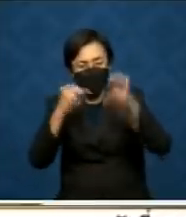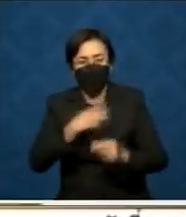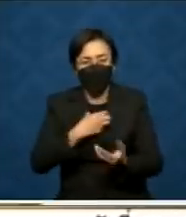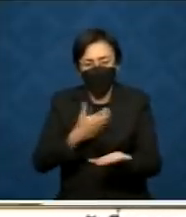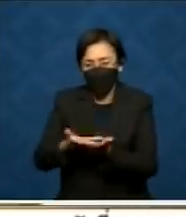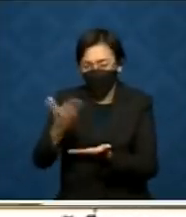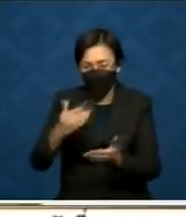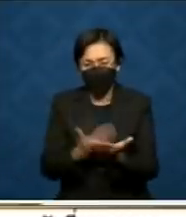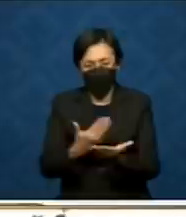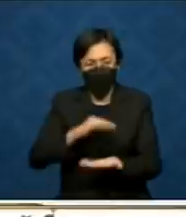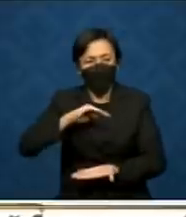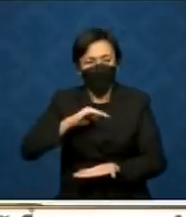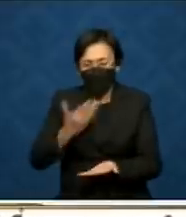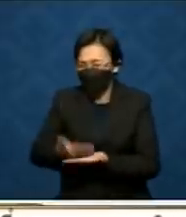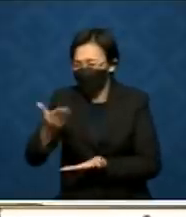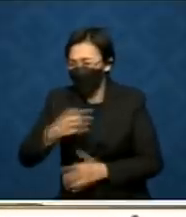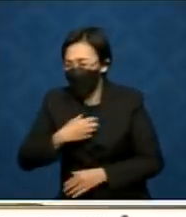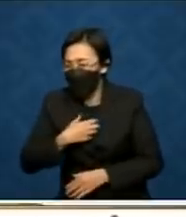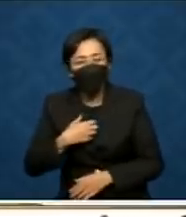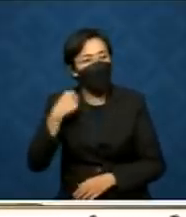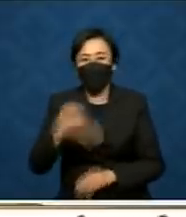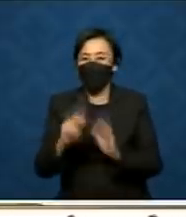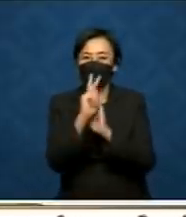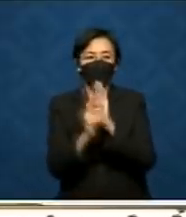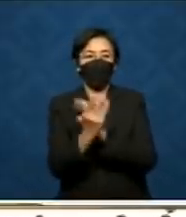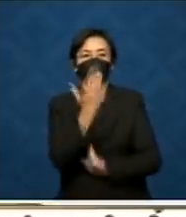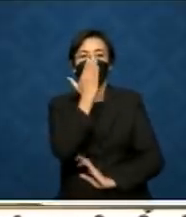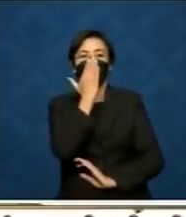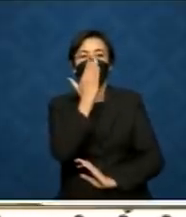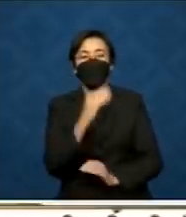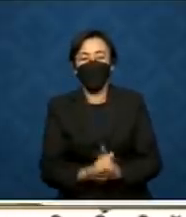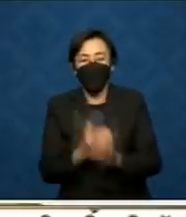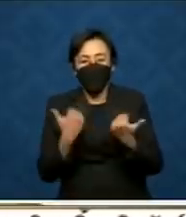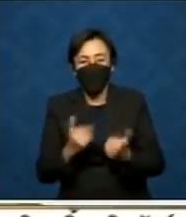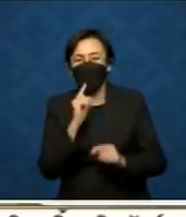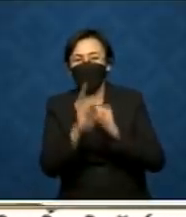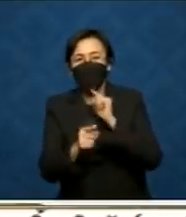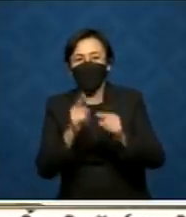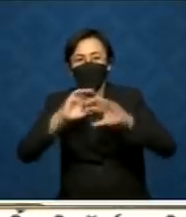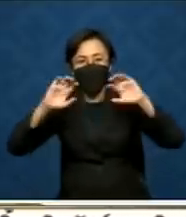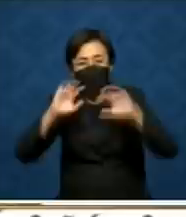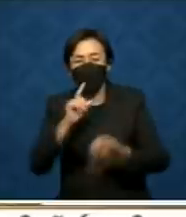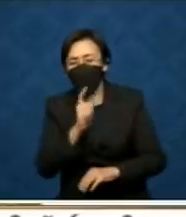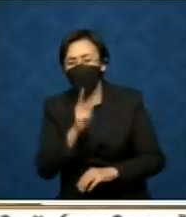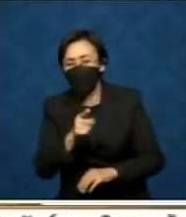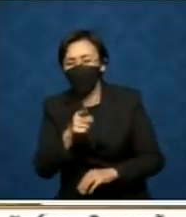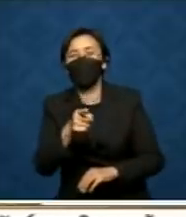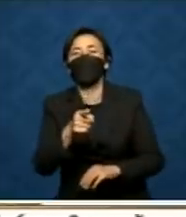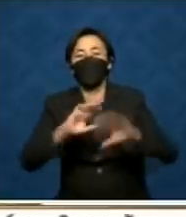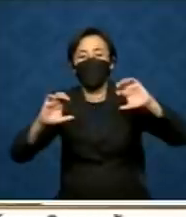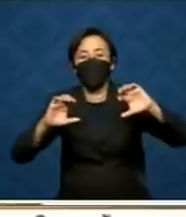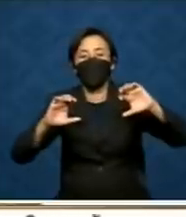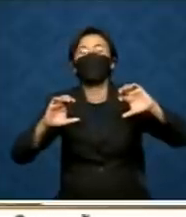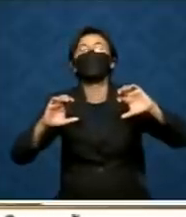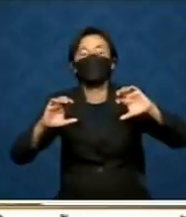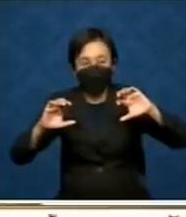เขาก็มีฉีดซื้อไม่ได้แต่ช่วงหลังถูกดาหน้าเข้านาเข้านาเข้าหน้าเข้าให้อนุญาต